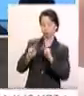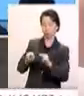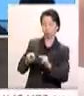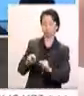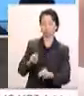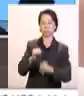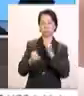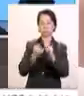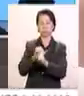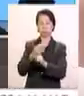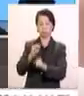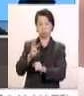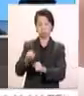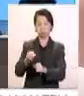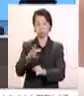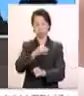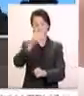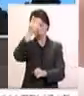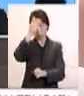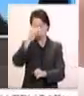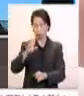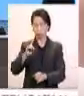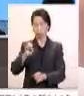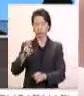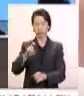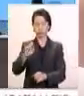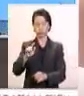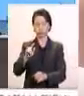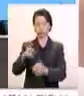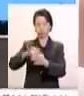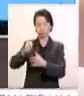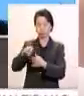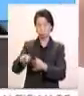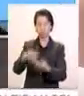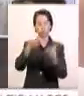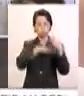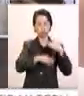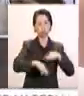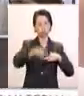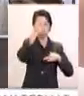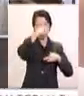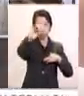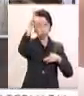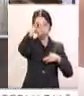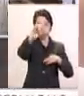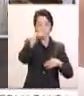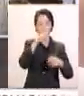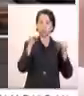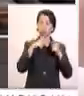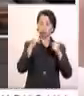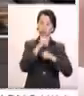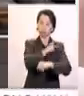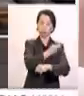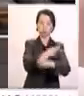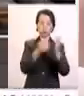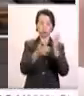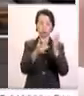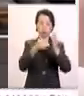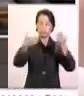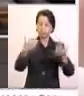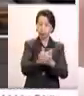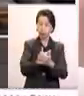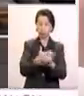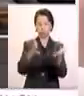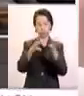Industri MITI, Datuk Daryl Lee King. Projek berkenaan memberi manfaat kepada sektor kerajaan dan swasta dalam menguasai teknologi terkini dan